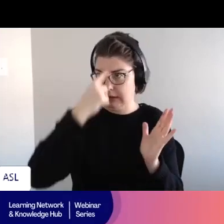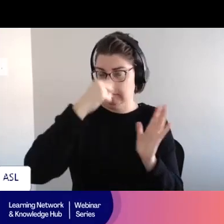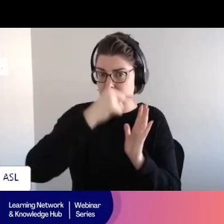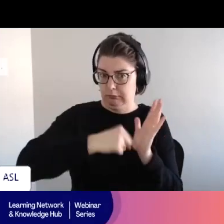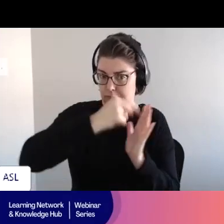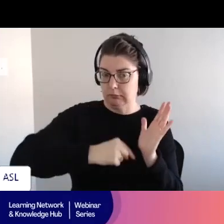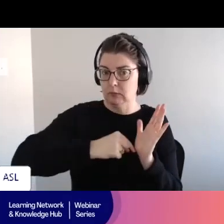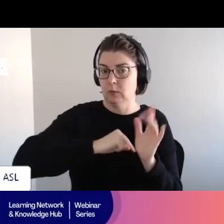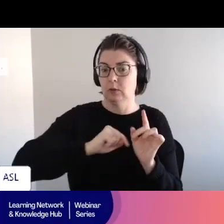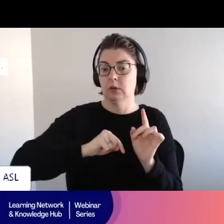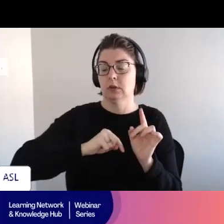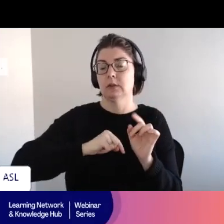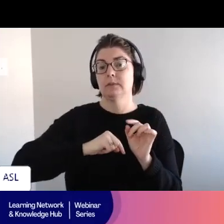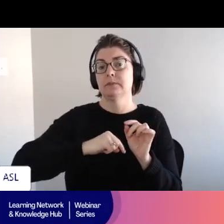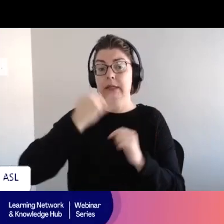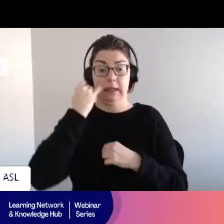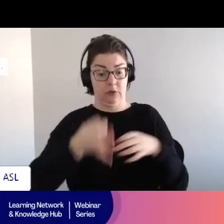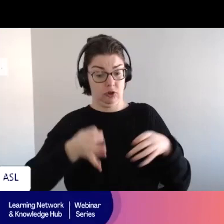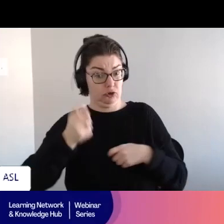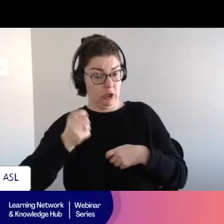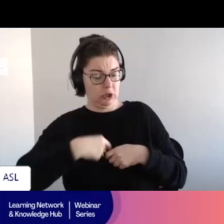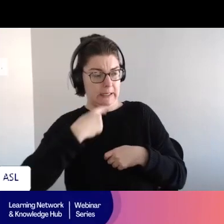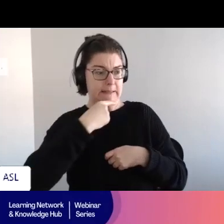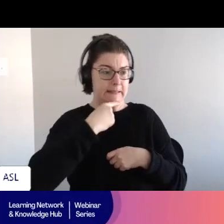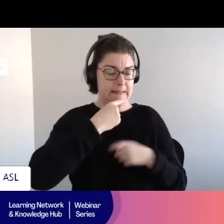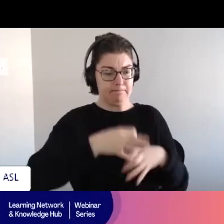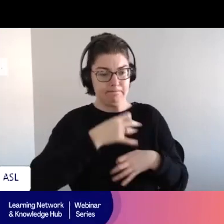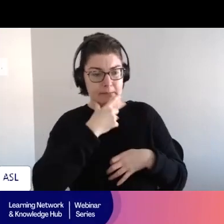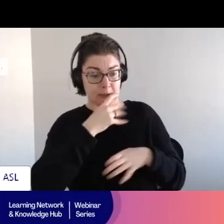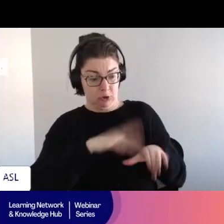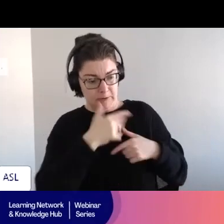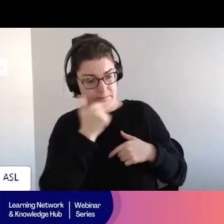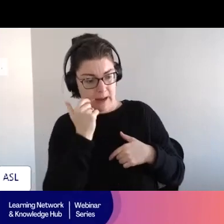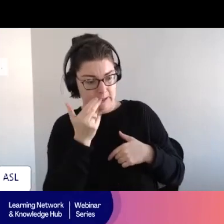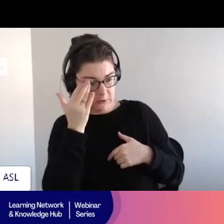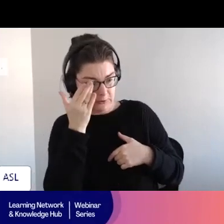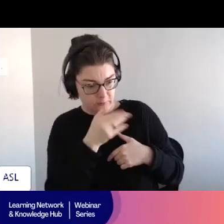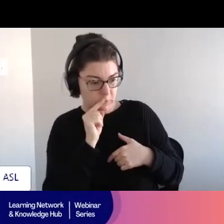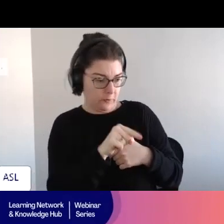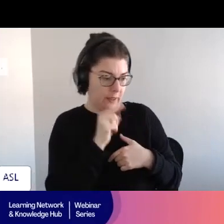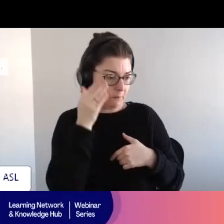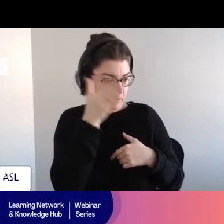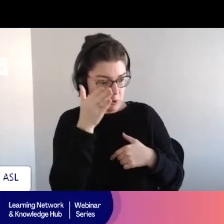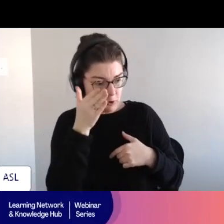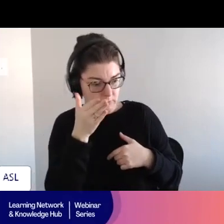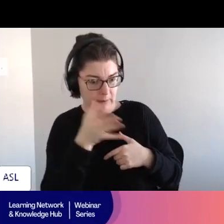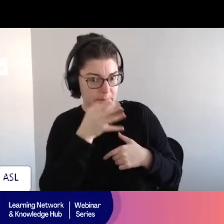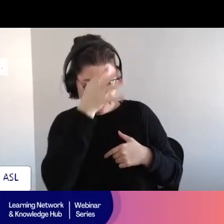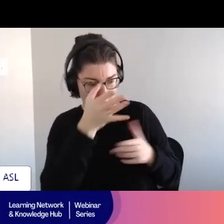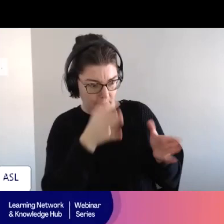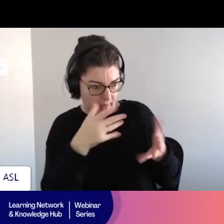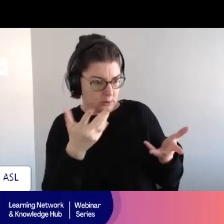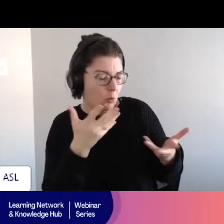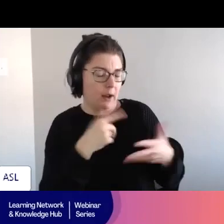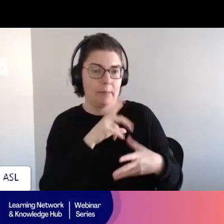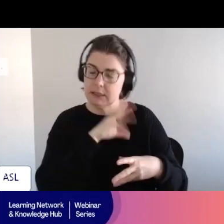facteurs liés à la violence conjugale dans les tribunaux doivent tenir compte lorsqu'il s'agit de déterminer l'intérêt supérieur de l'enfant et les plans